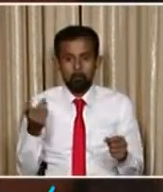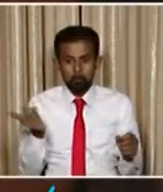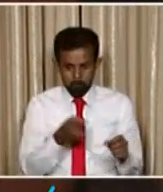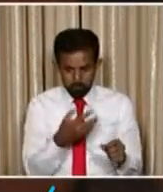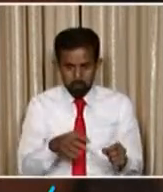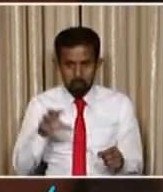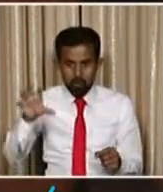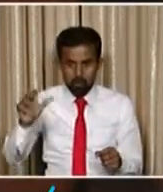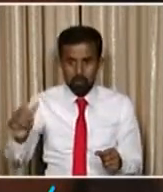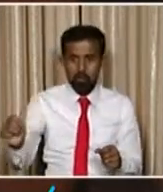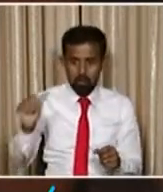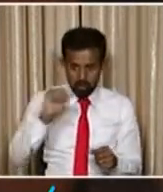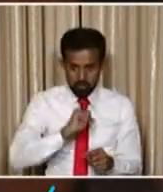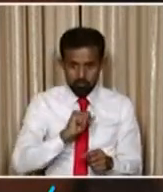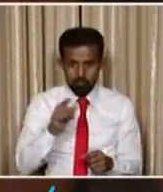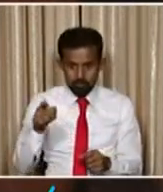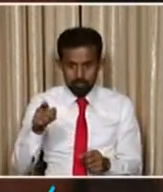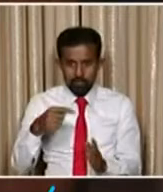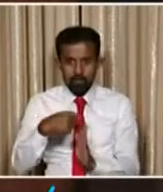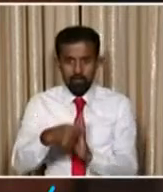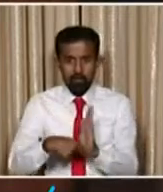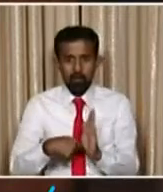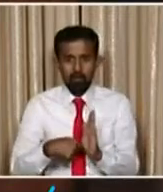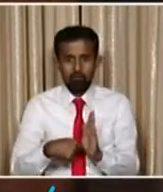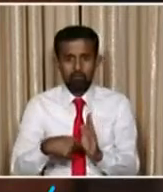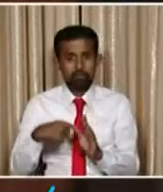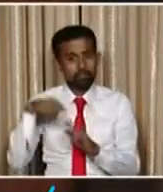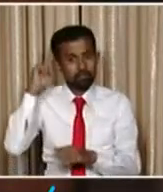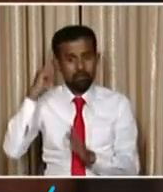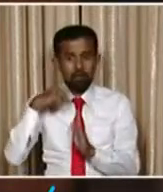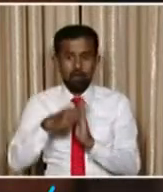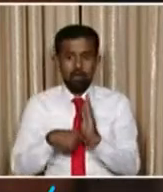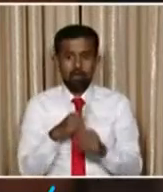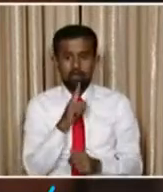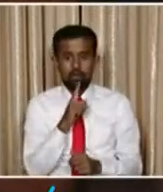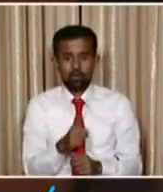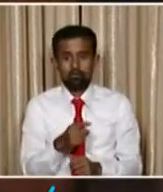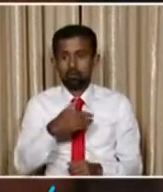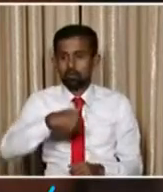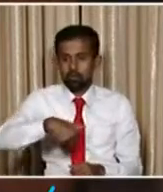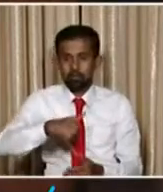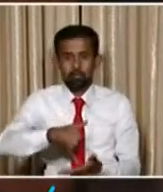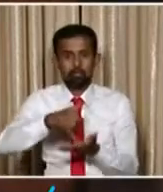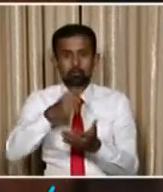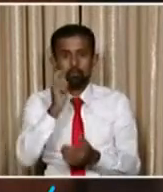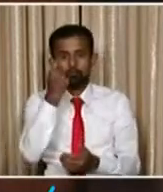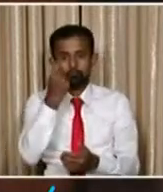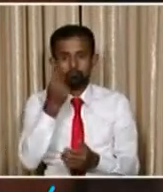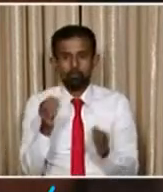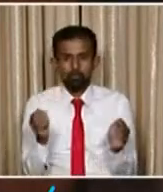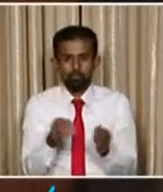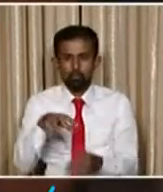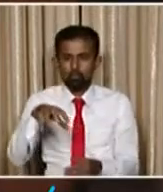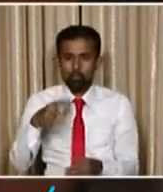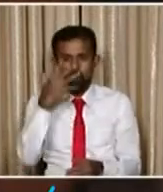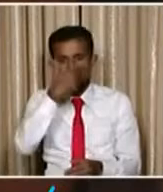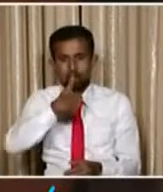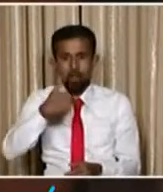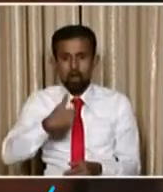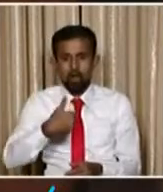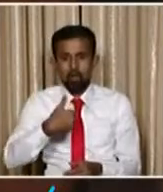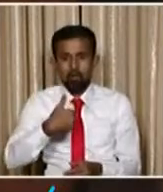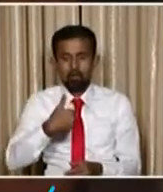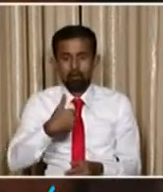එන්නේ? ශ්‍රී ලංකාව කියන්නේ රට නේද? කාලයක් තිබ්බ ශ්‍රී ලංකාව කොහම ක්‍රිකට් වර්ල්ඩ් කප් එක දින්න රට පොඩි දූපතක් ලස්සනයි ඩිල් මතේ